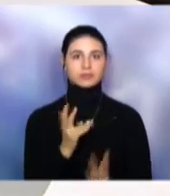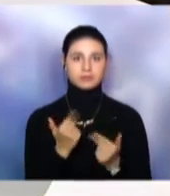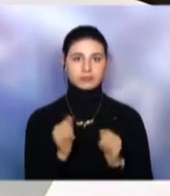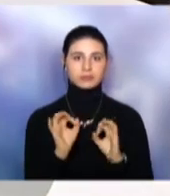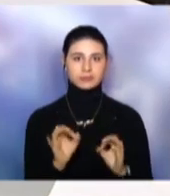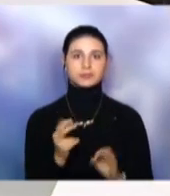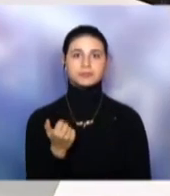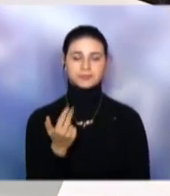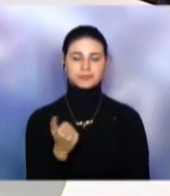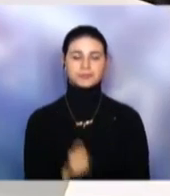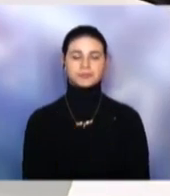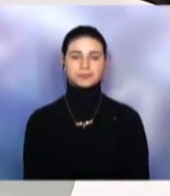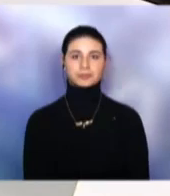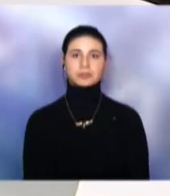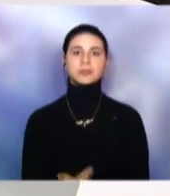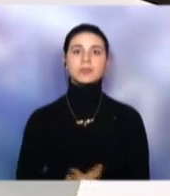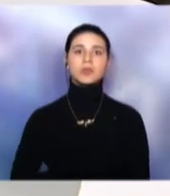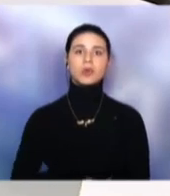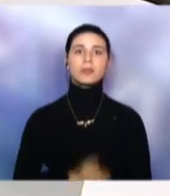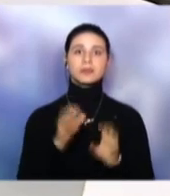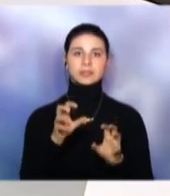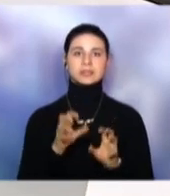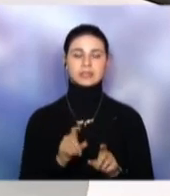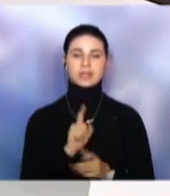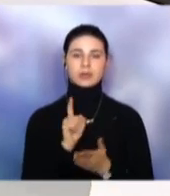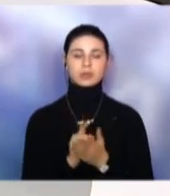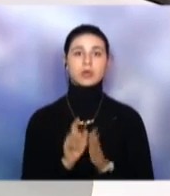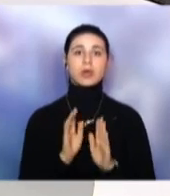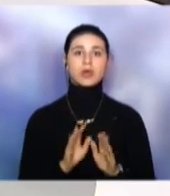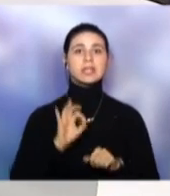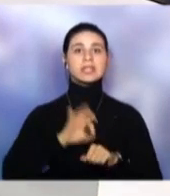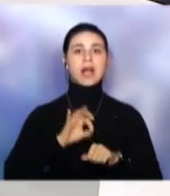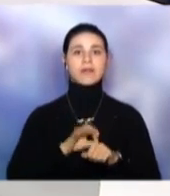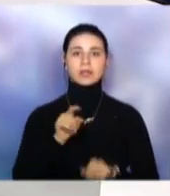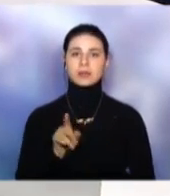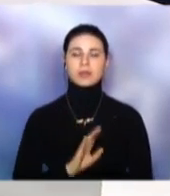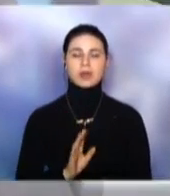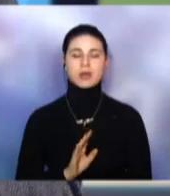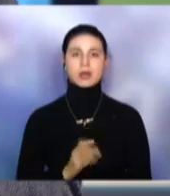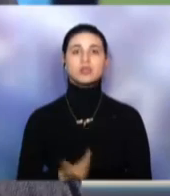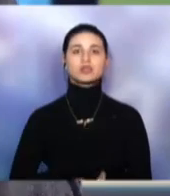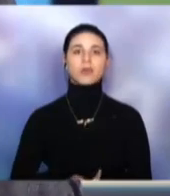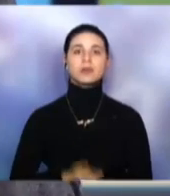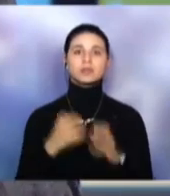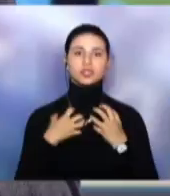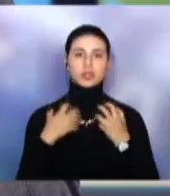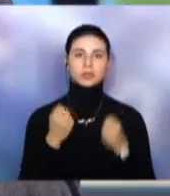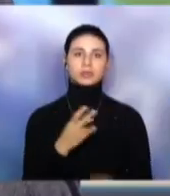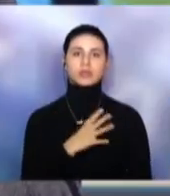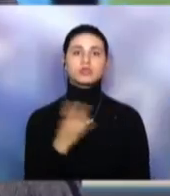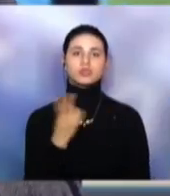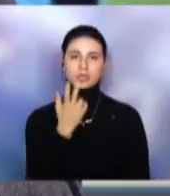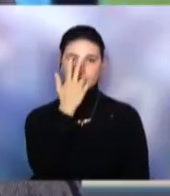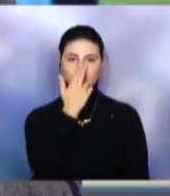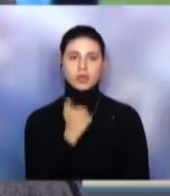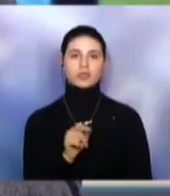დამეთანხმებით ბატონო კახა. შაქრიანი დიაბეტი ცხოვრების წესია. ის მხოლოდ დაავადება არ გახლავთ, ცხოვრების წესია. სამწუხაროდ უნდა შეეგუოს